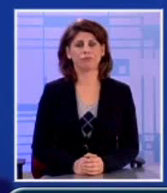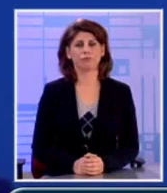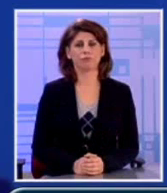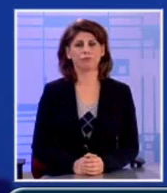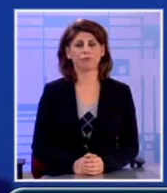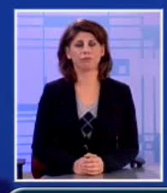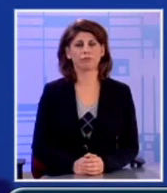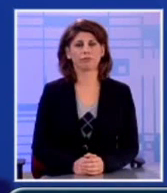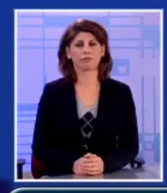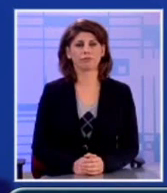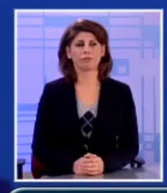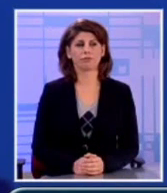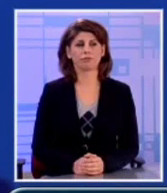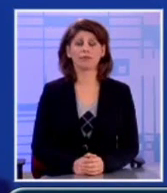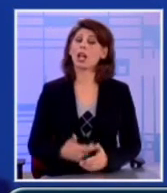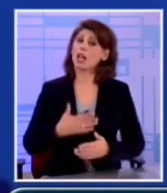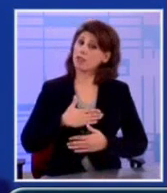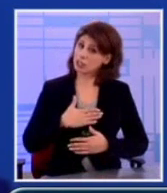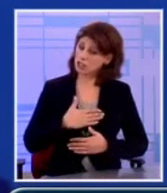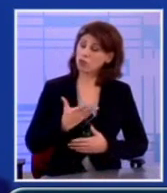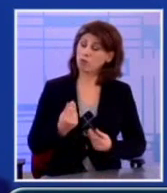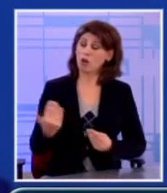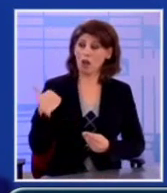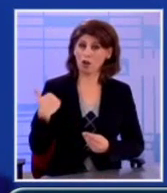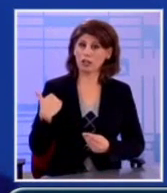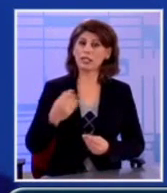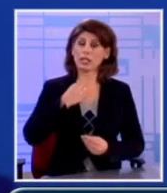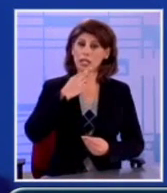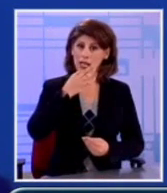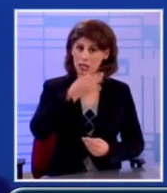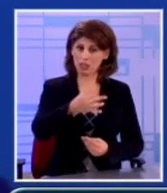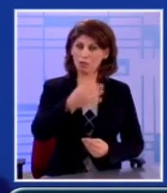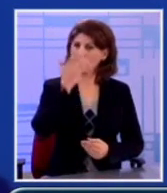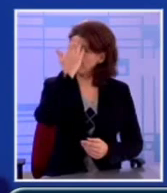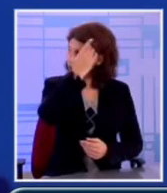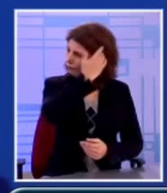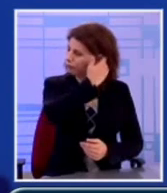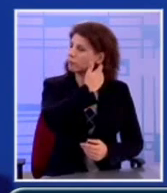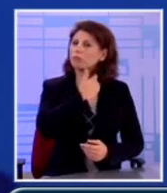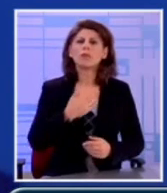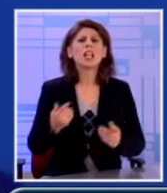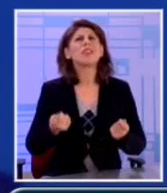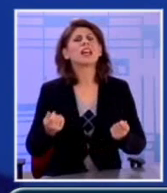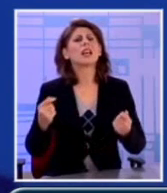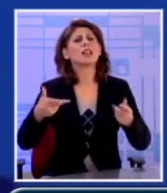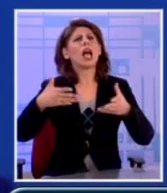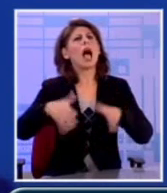Να σας ευχαριστήσω για την ερώτηση και να σας πω ότι δεν έκανα κάποια